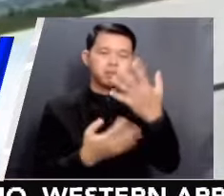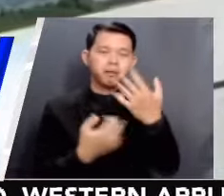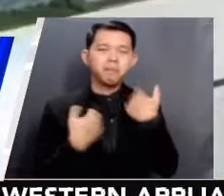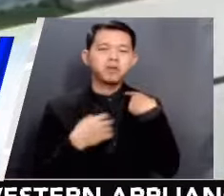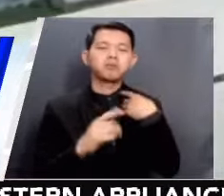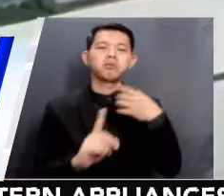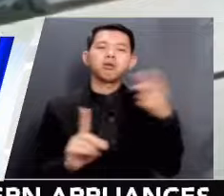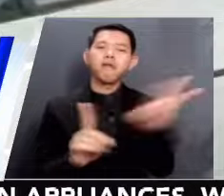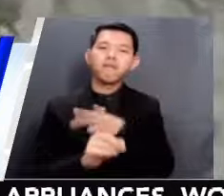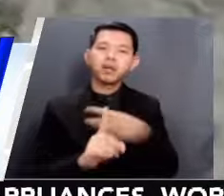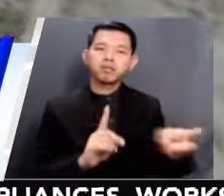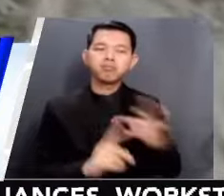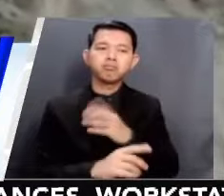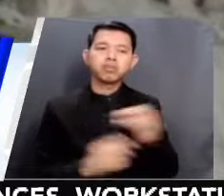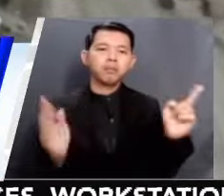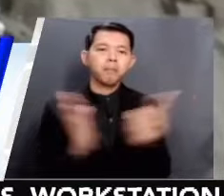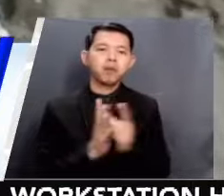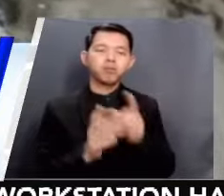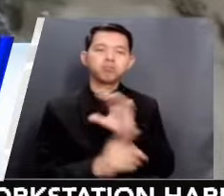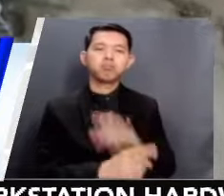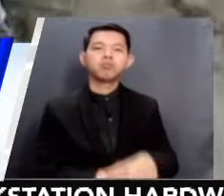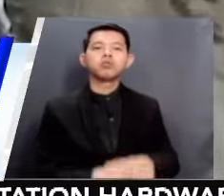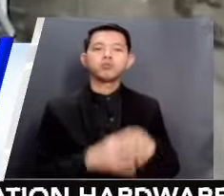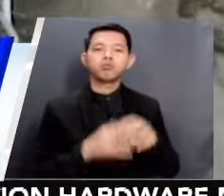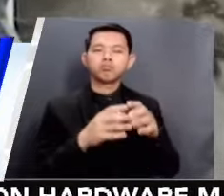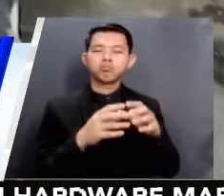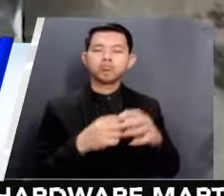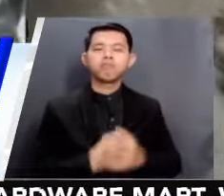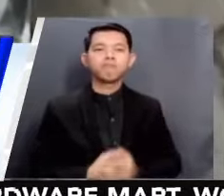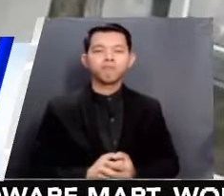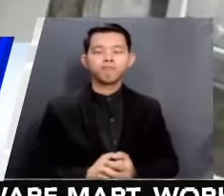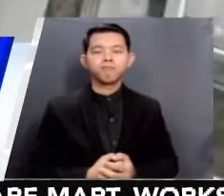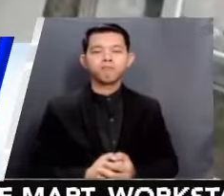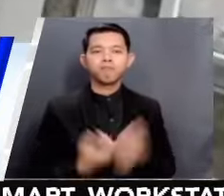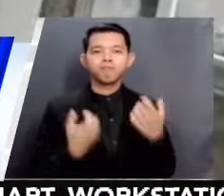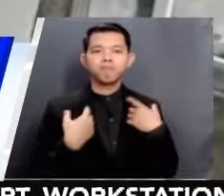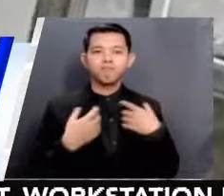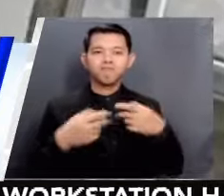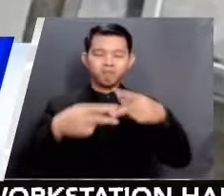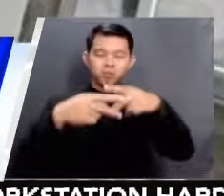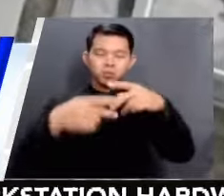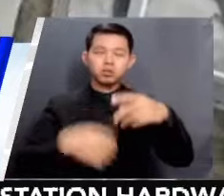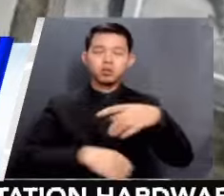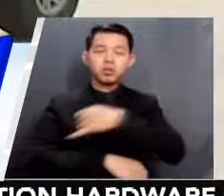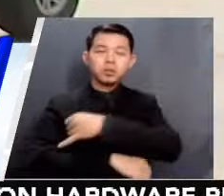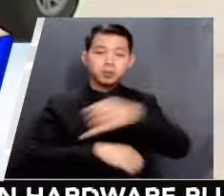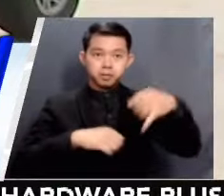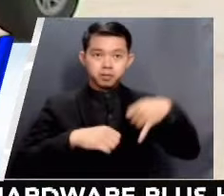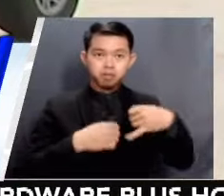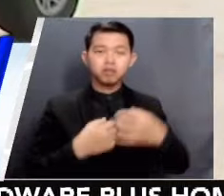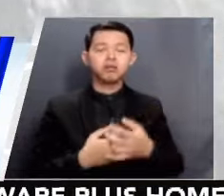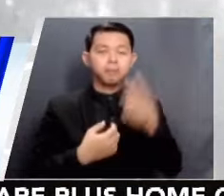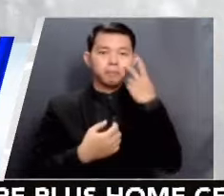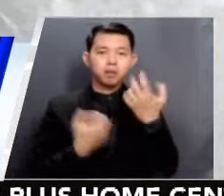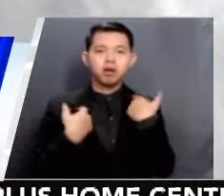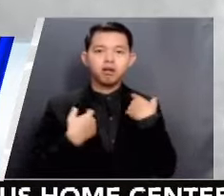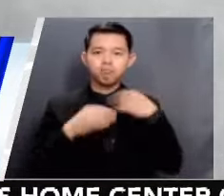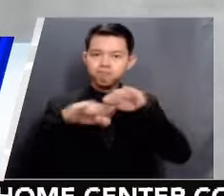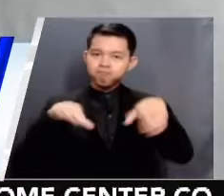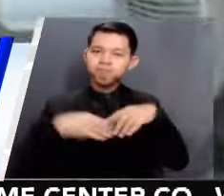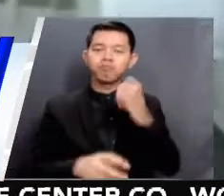Sa loob ng nasa 10 ektaryang compound na may 36 na gusali, nakita rin ang mga swimming pool, luxury cars at